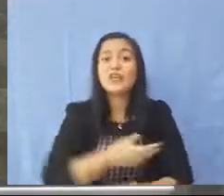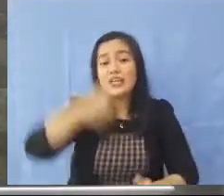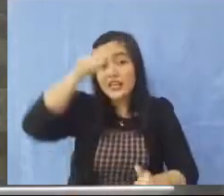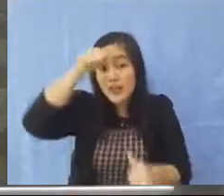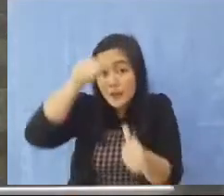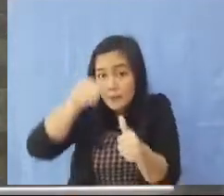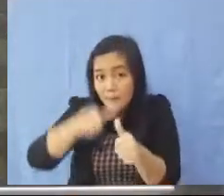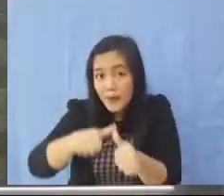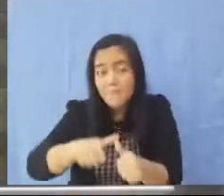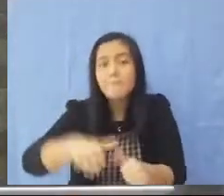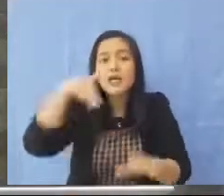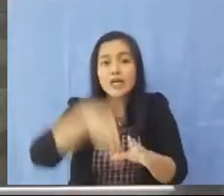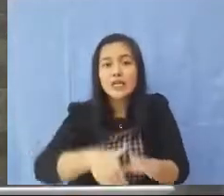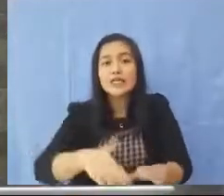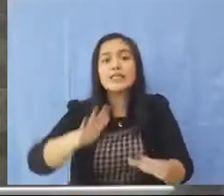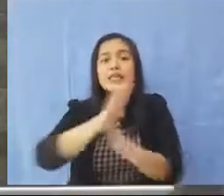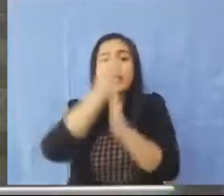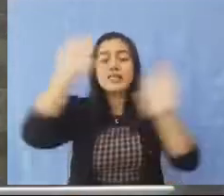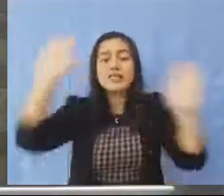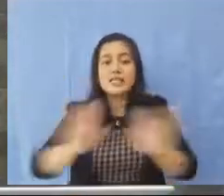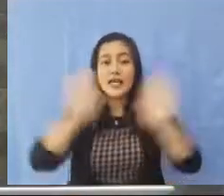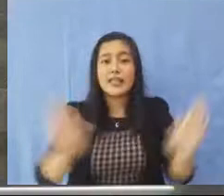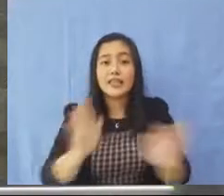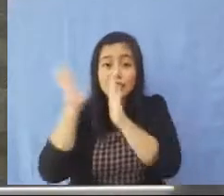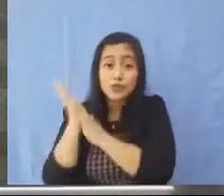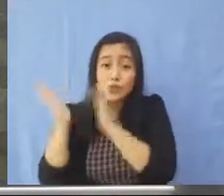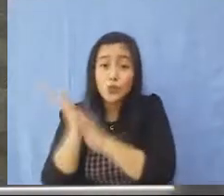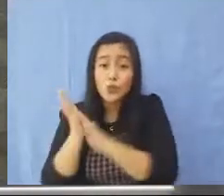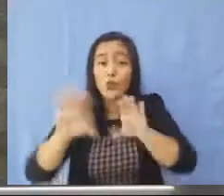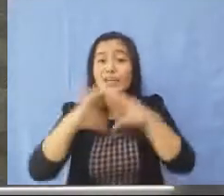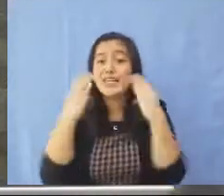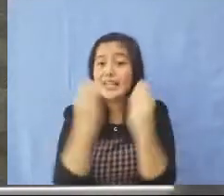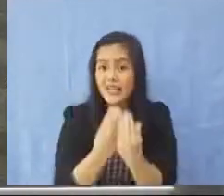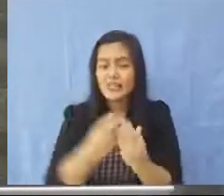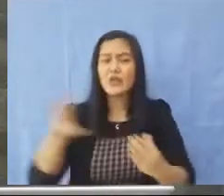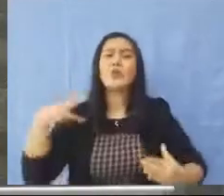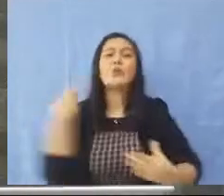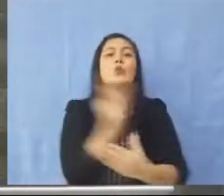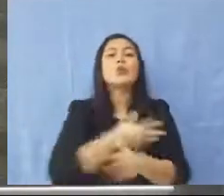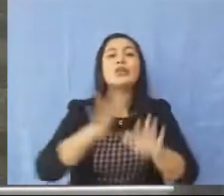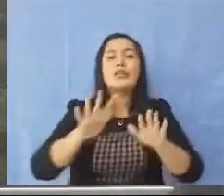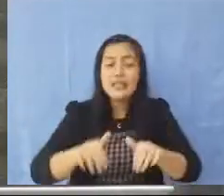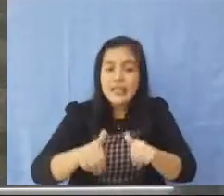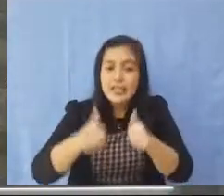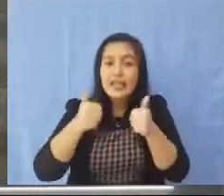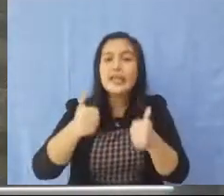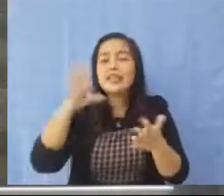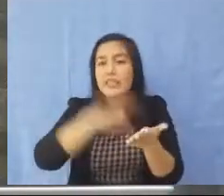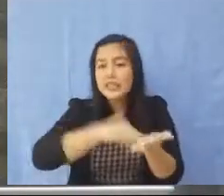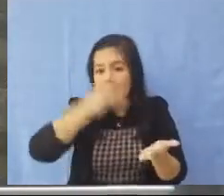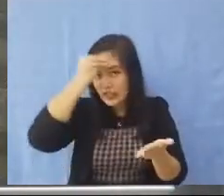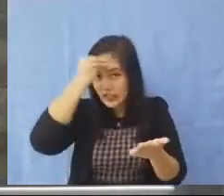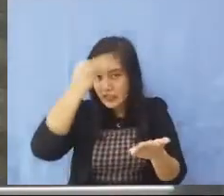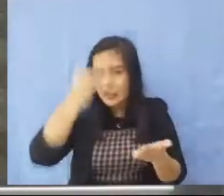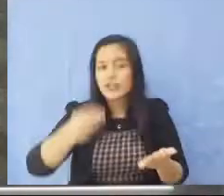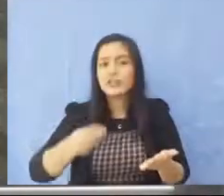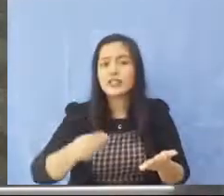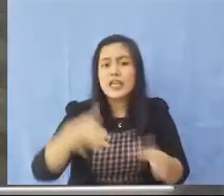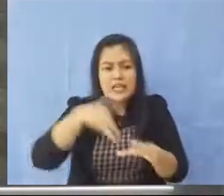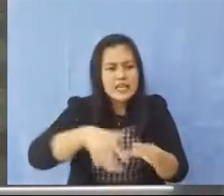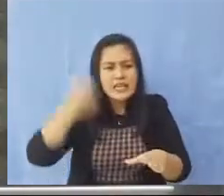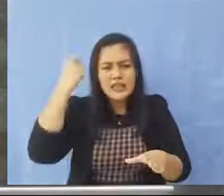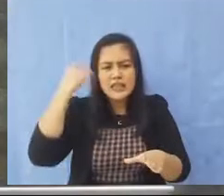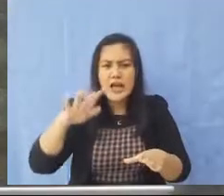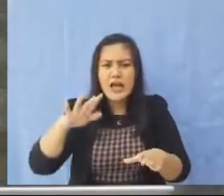sila. Bakit? Kasi sa buhay nila, makikita natin ang kilos ng Diyos. You see?